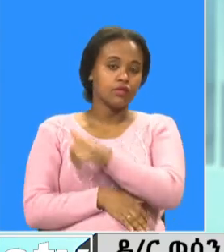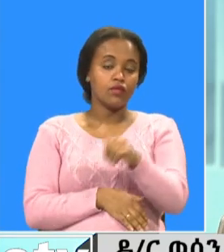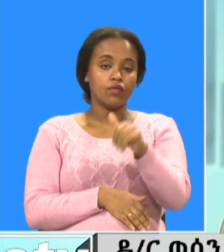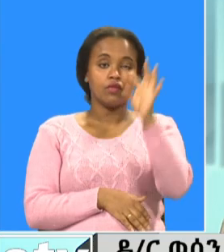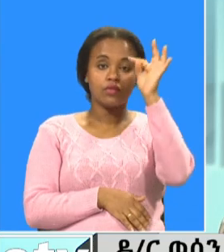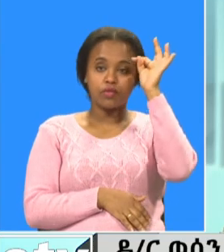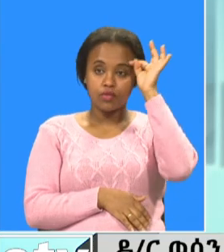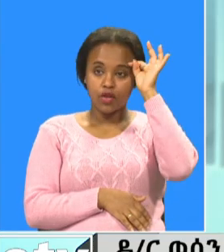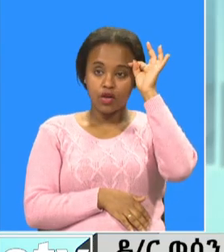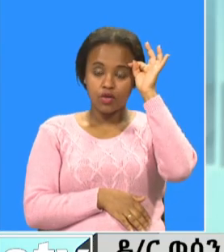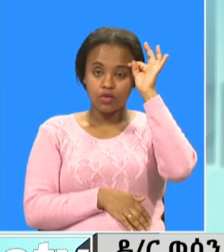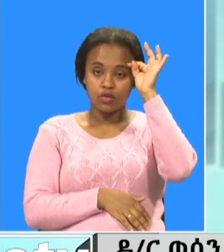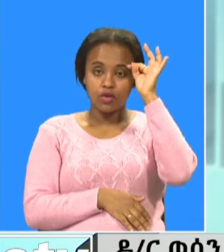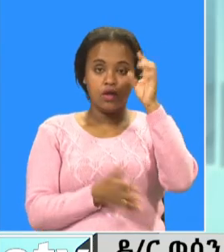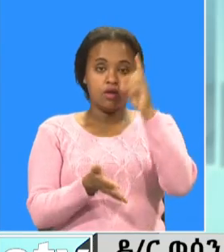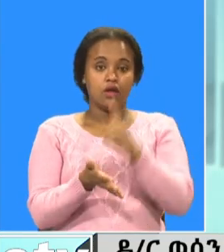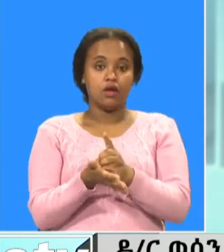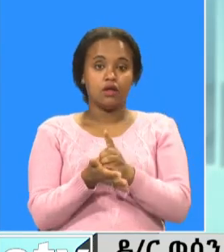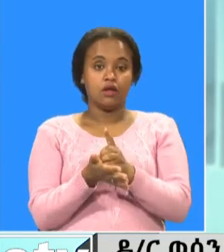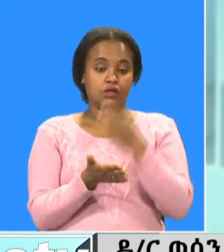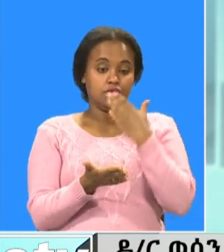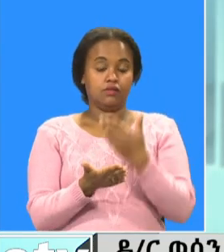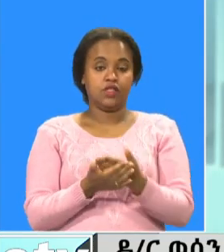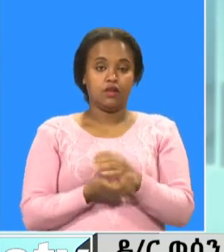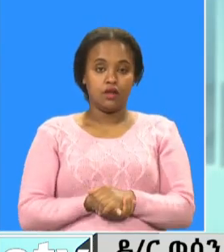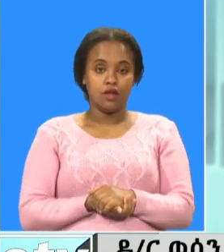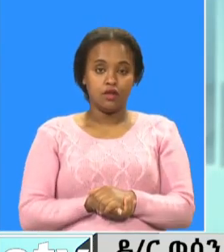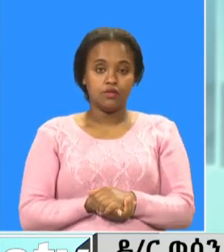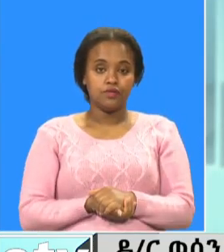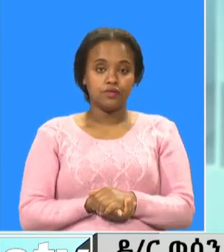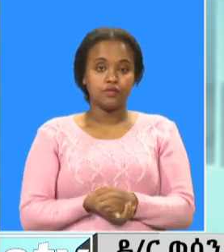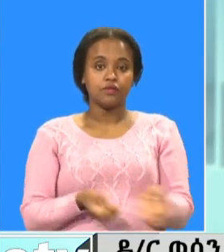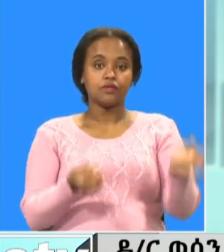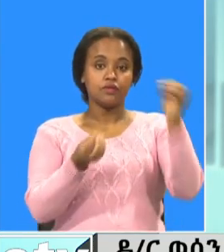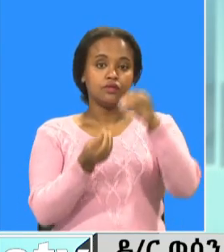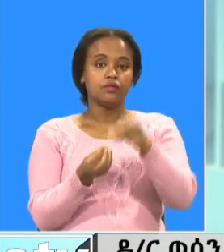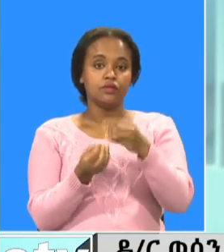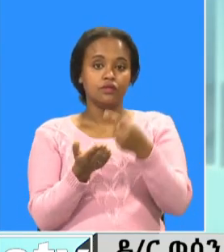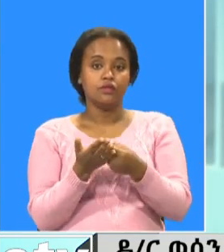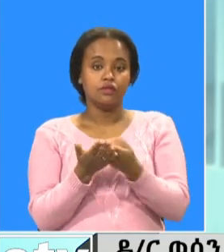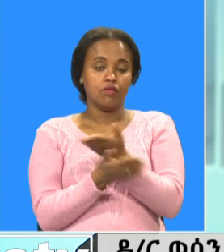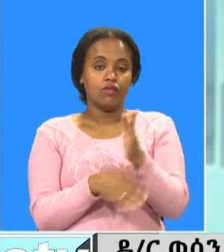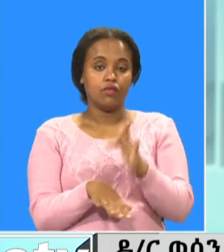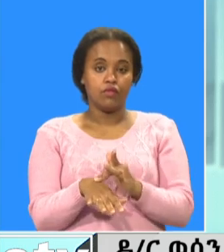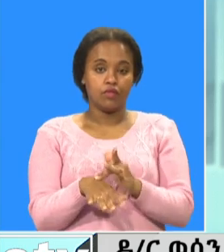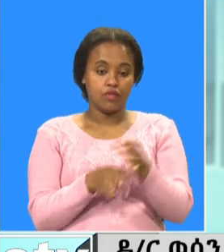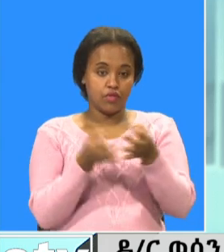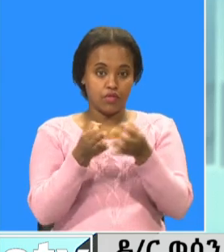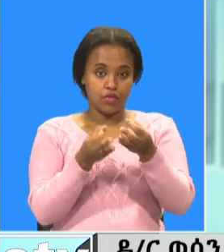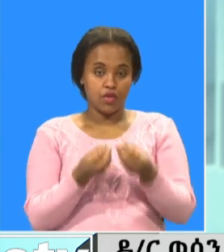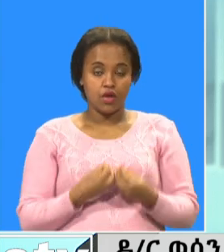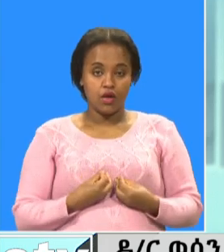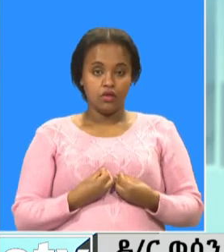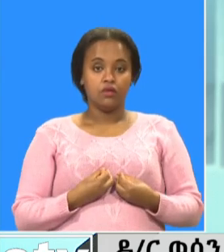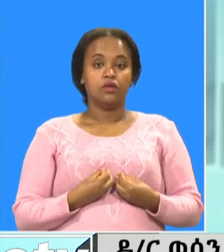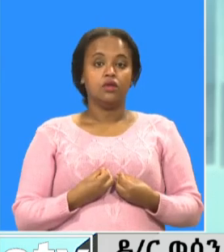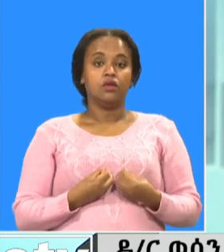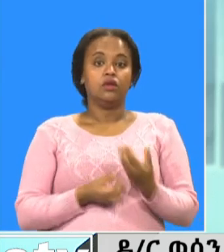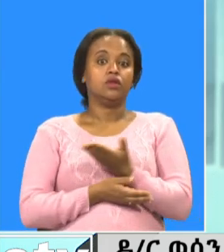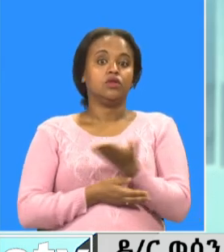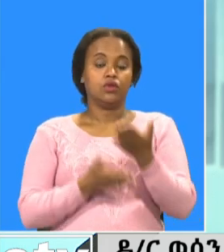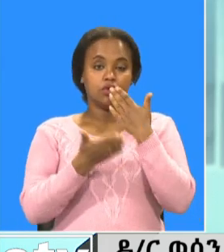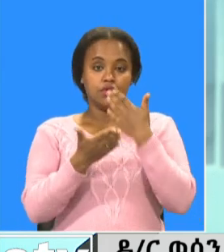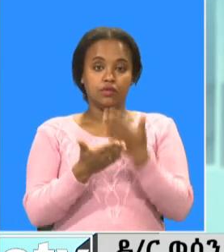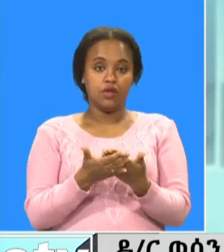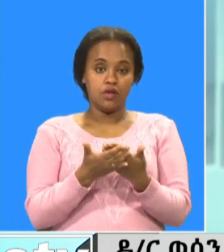አንተን ስልጣኔ ወይ ህክምና ዳይሬክተራችን እስራኤል እናመሰግናለሁ። በተጨማሪም በዚህ ጉዳይ ላይ ማብራሪያ ሊሰጡ ስቱዲዮ የተገኙ እንግዶችን